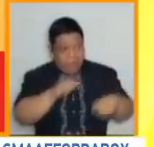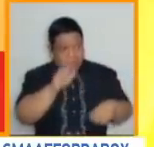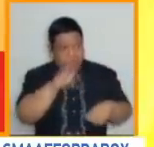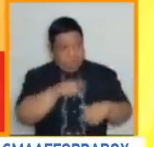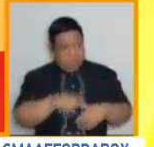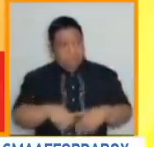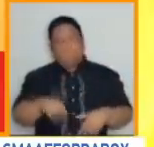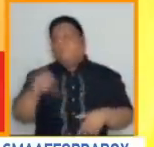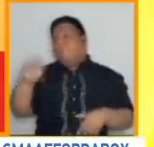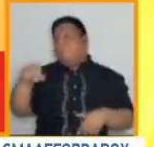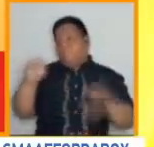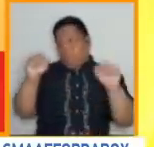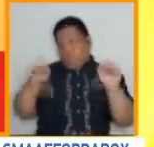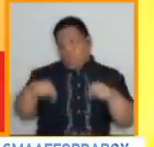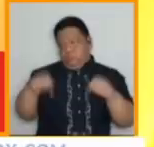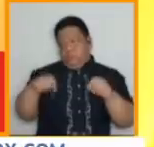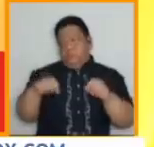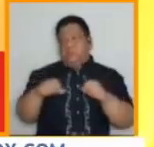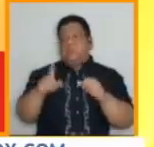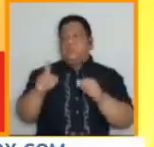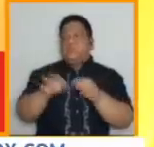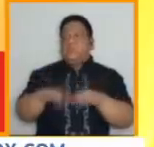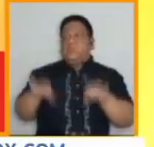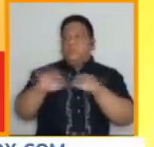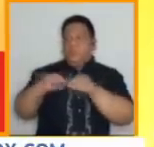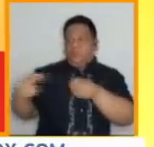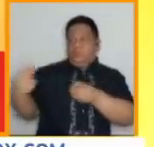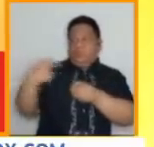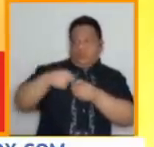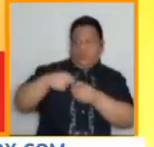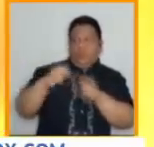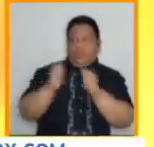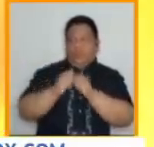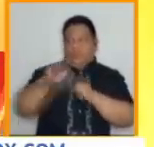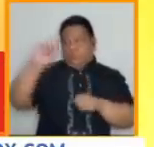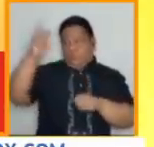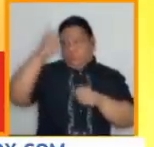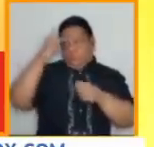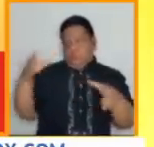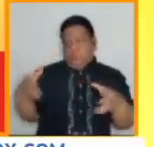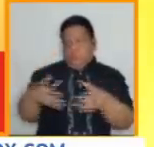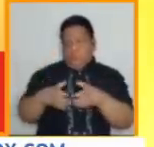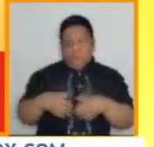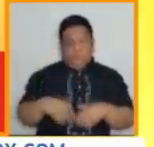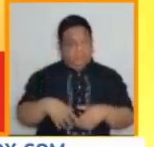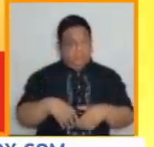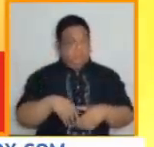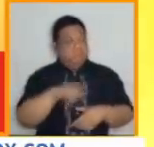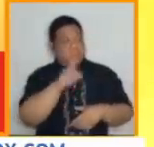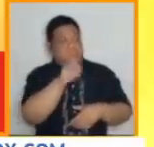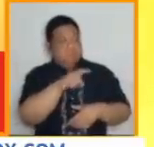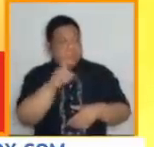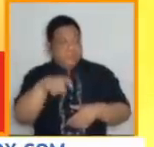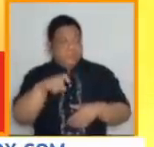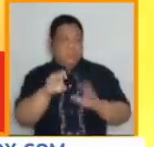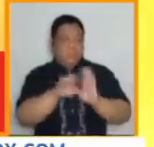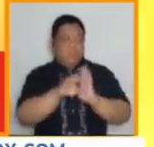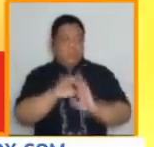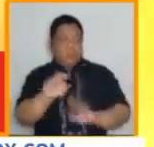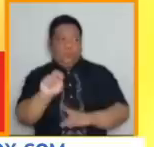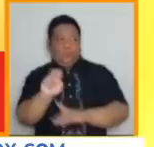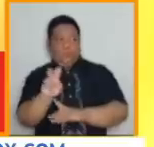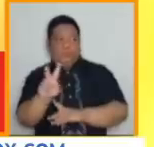siya mag-ano, kailangan siya sumali doon sa political party na yun. Kailangan ba, kunyari, November 15 ang deadline, November 14